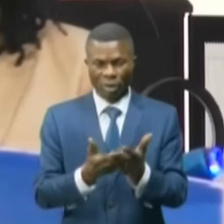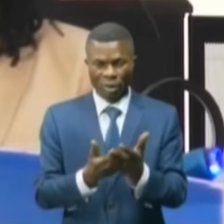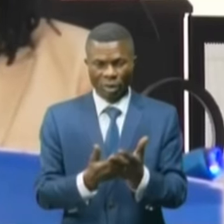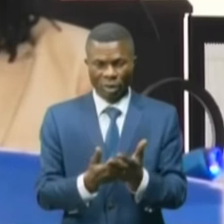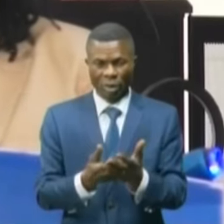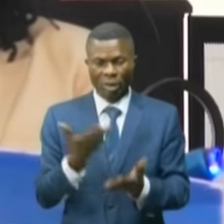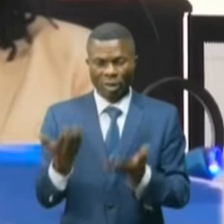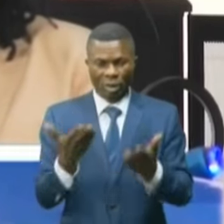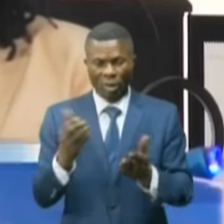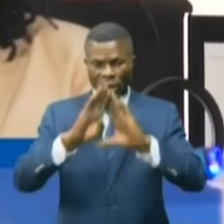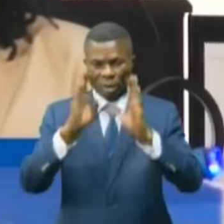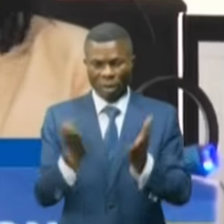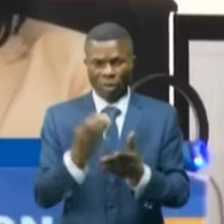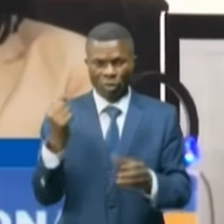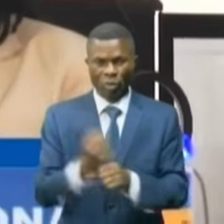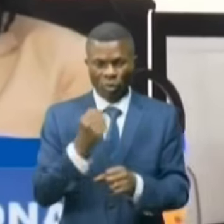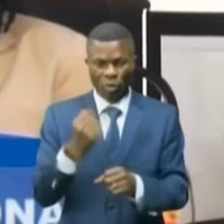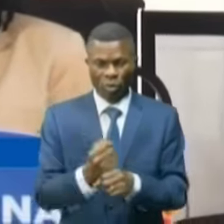alors dans tous les processus